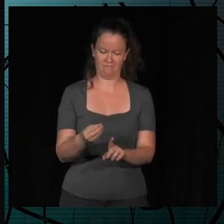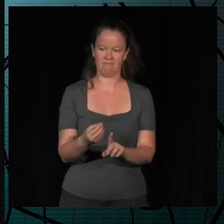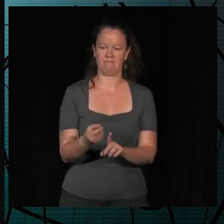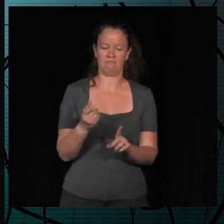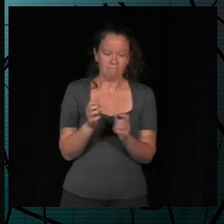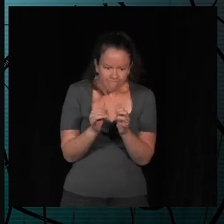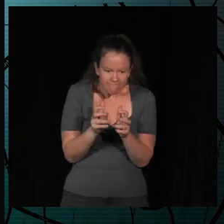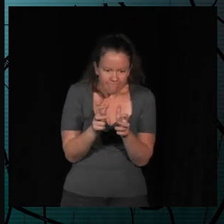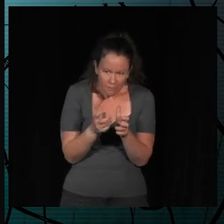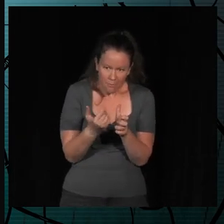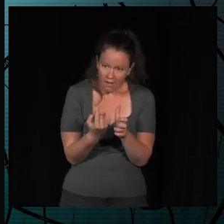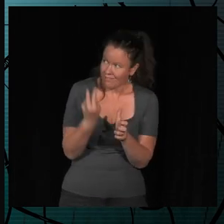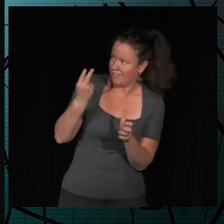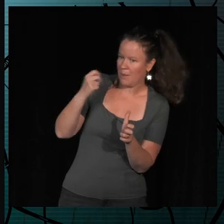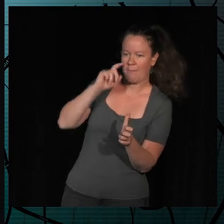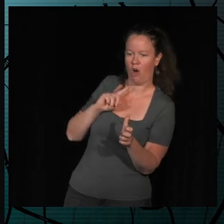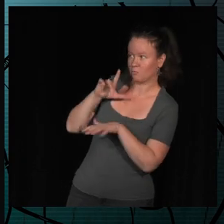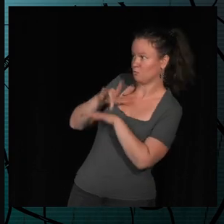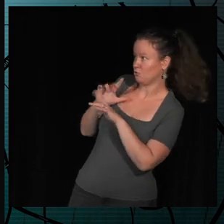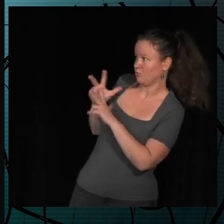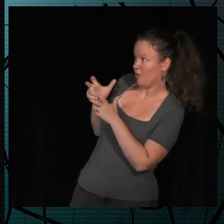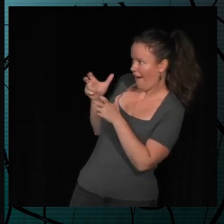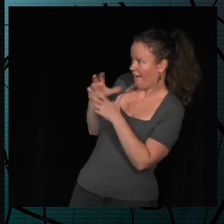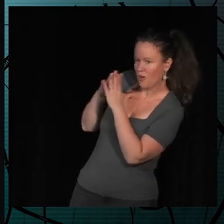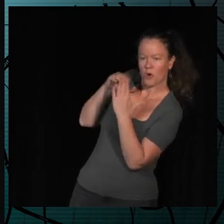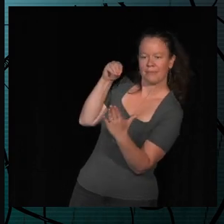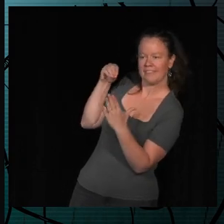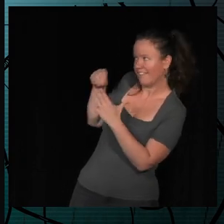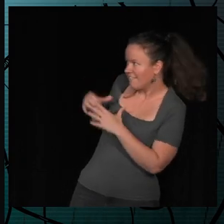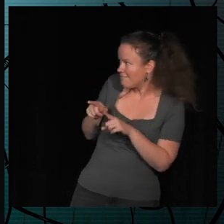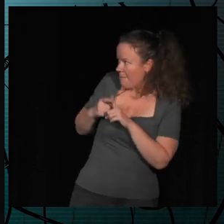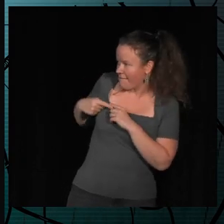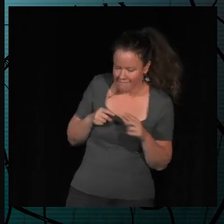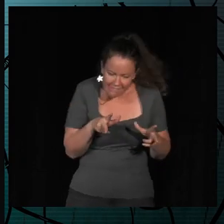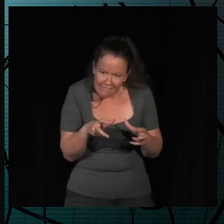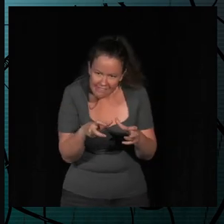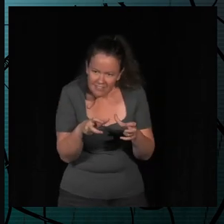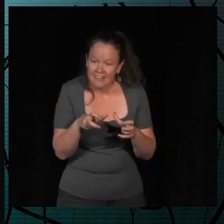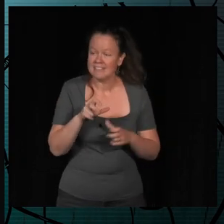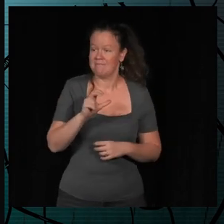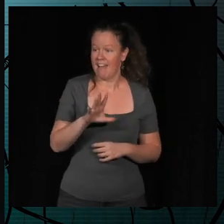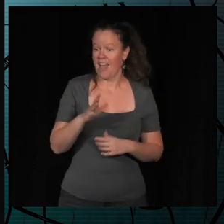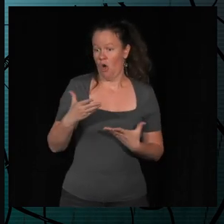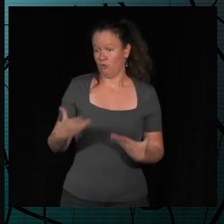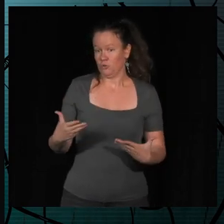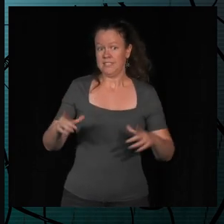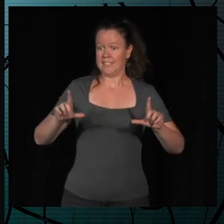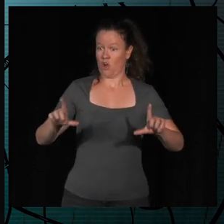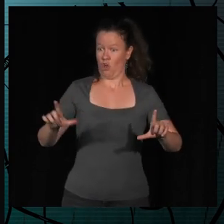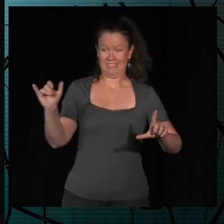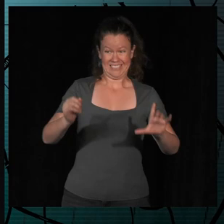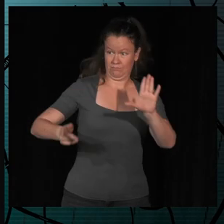qu'on parle beaucoup de la jeunesse et des difficultés de la jeunesse mais n'empêche que statistiquement c'est quand même les parents qui som le plus les écrans au sens